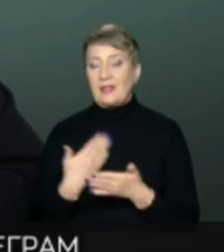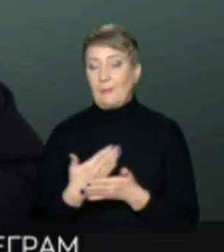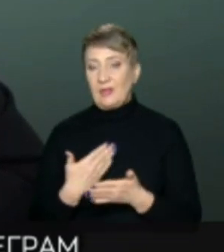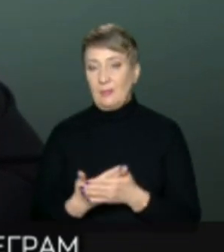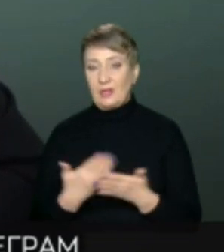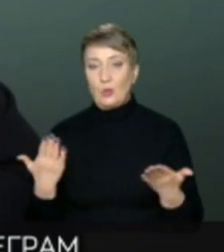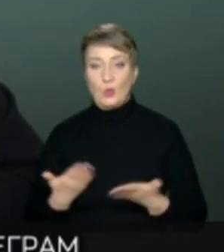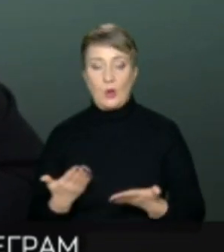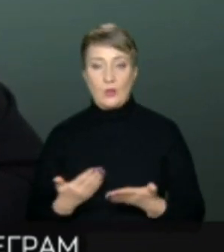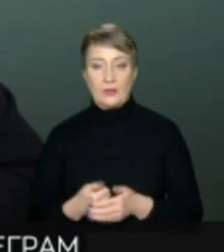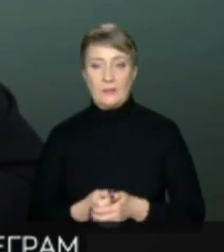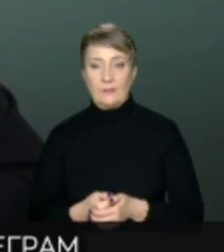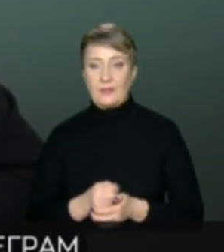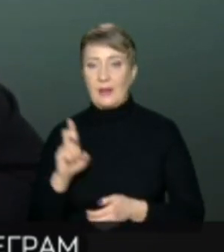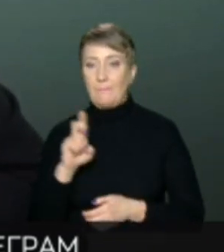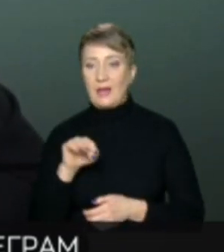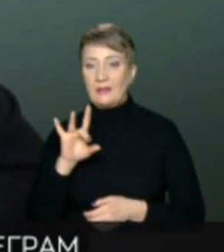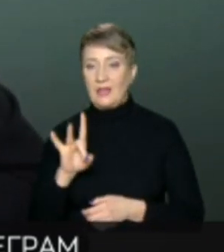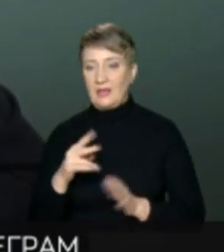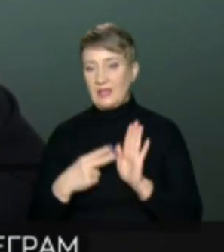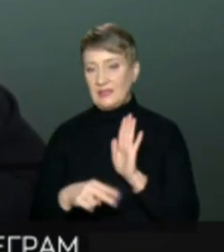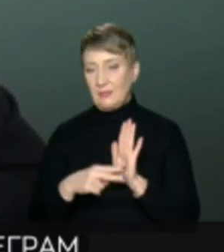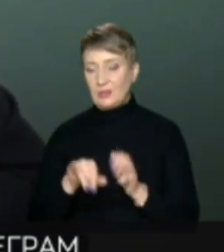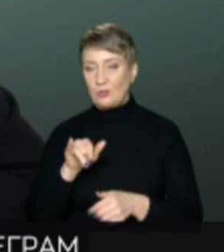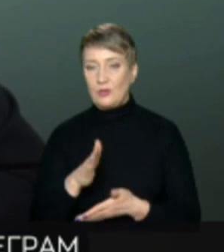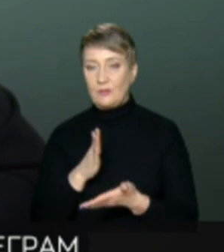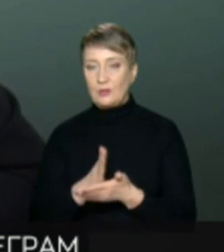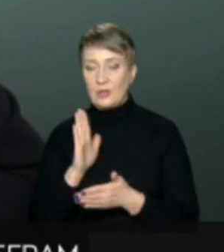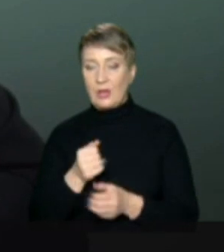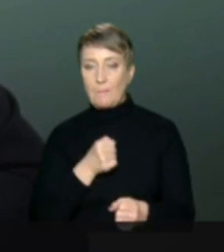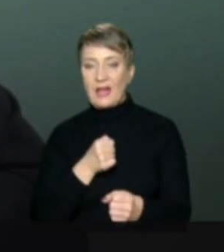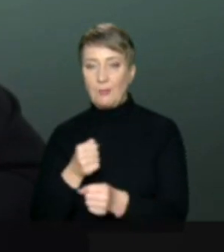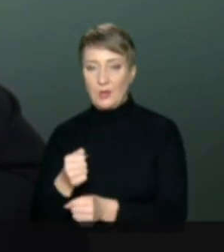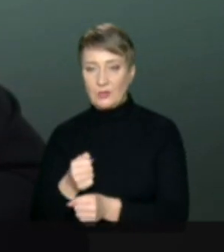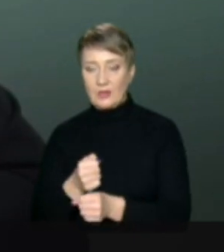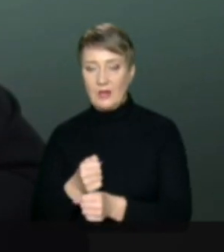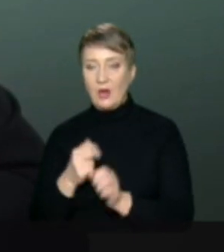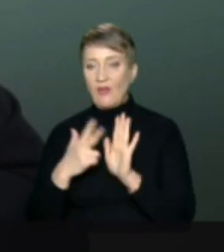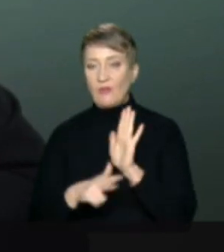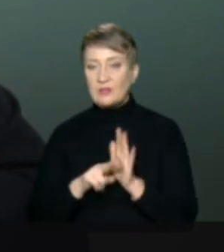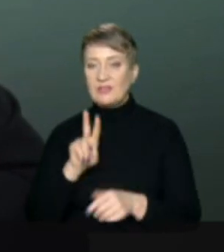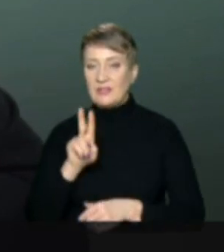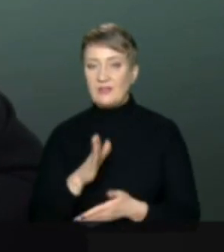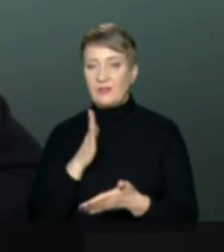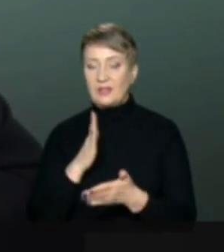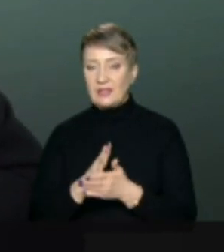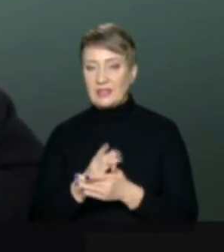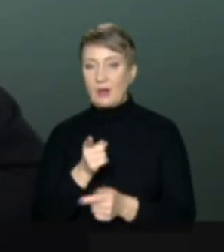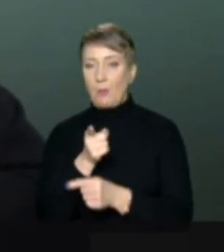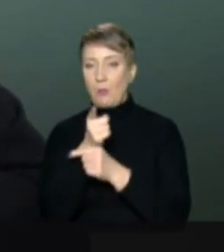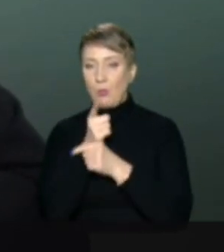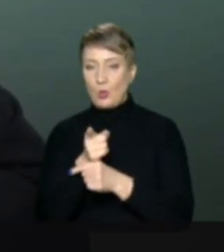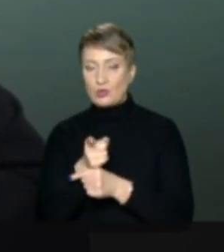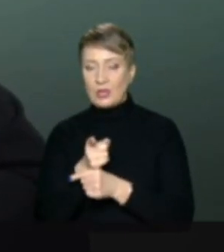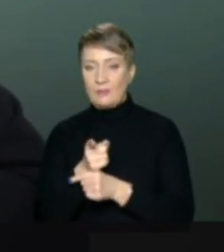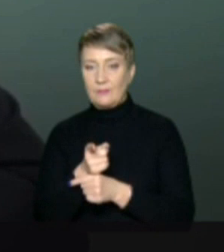у какого-нибудь БТР-70, по-моему, у него там только пулеметы. Там БТР-82, у него есть, по идее, пушка, поэтому он, по идее, не